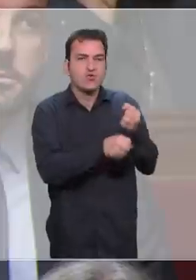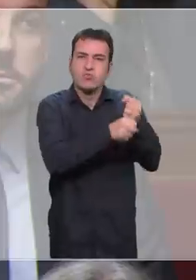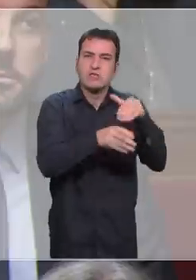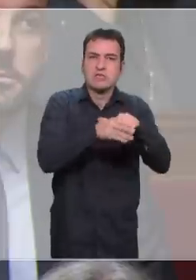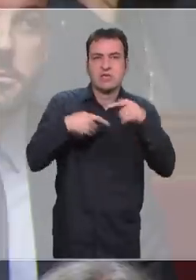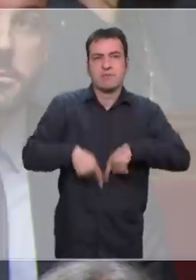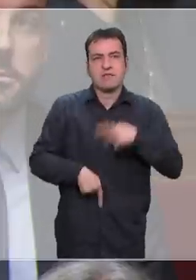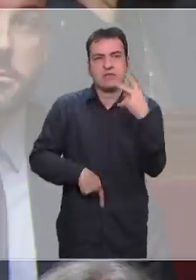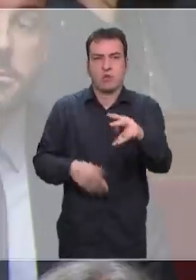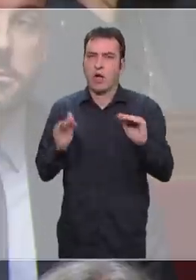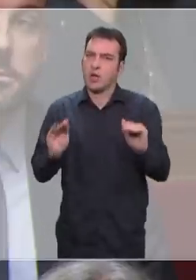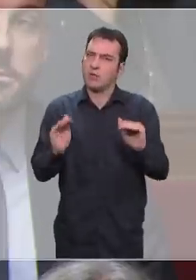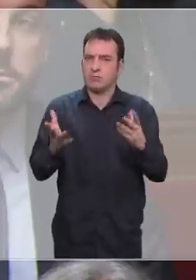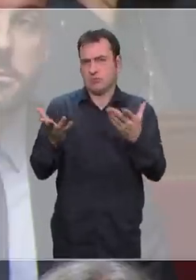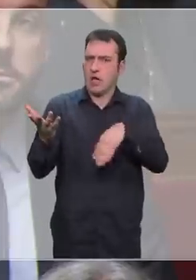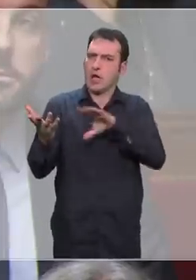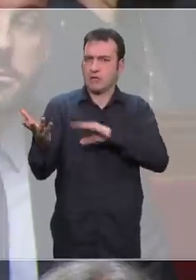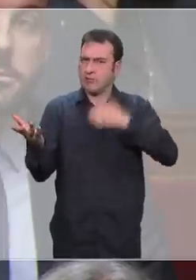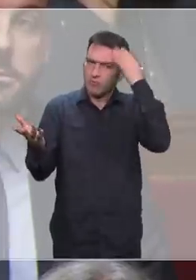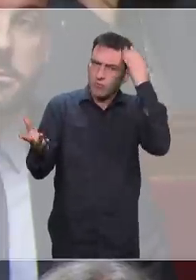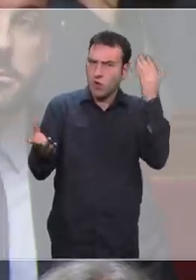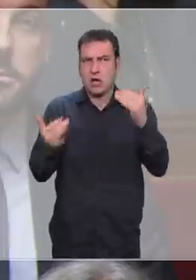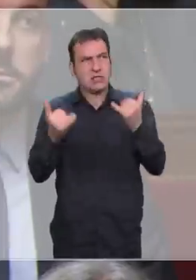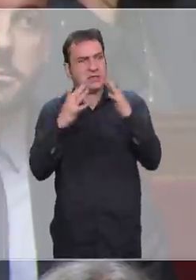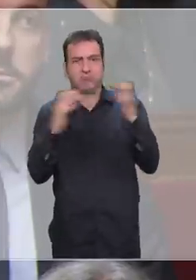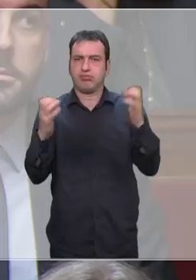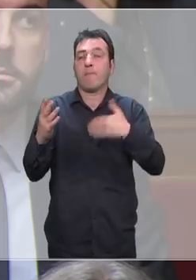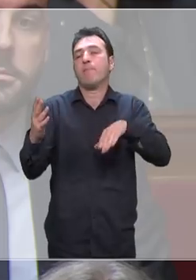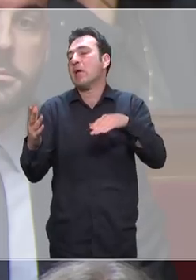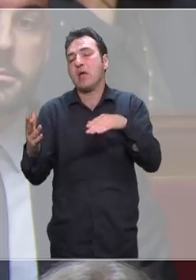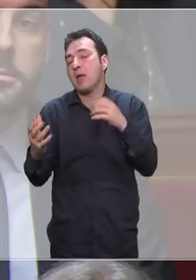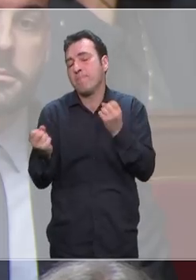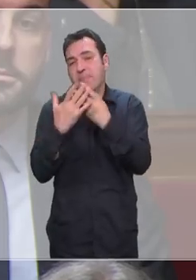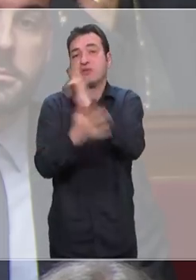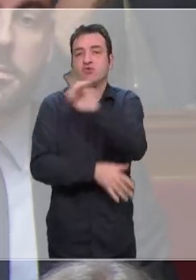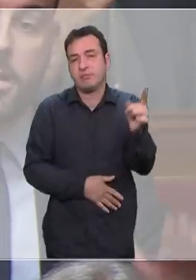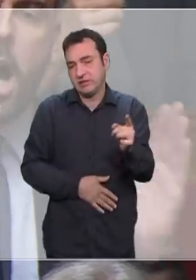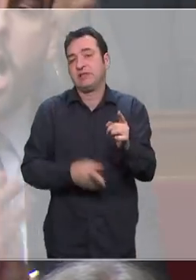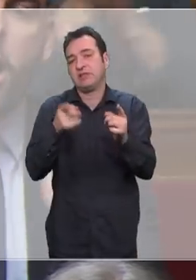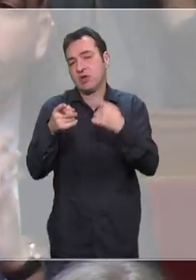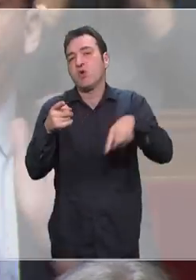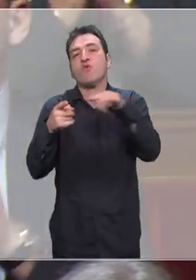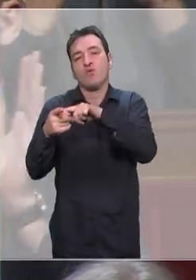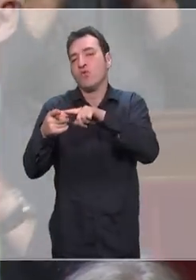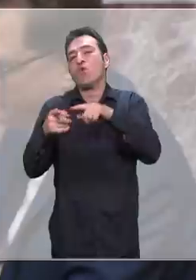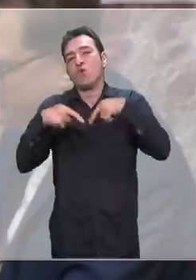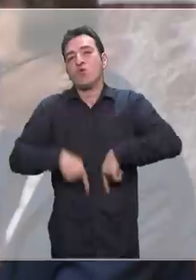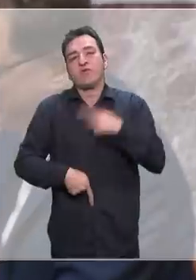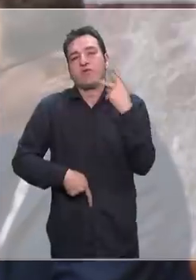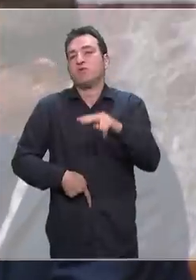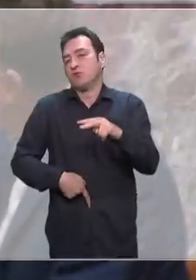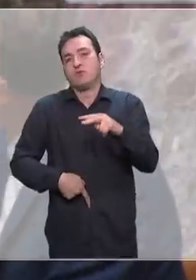morale devant la représentation nationale. Mais il n'y a pas de surprise, je crois que le macronisme, c'est l'art de la trahison, finalement. Merci. Madame la